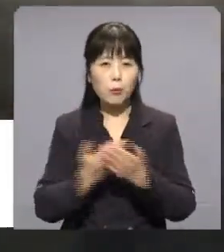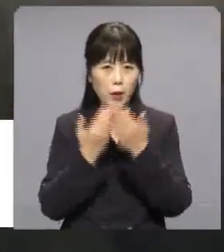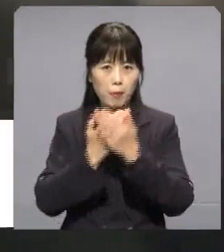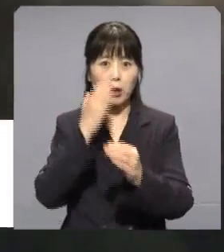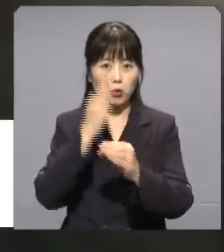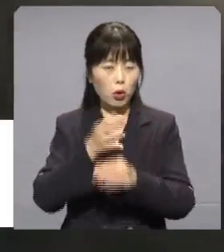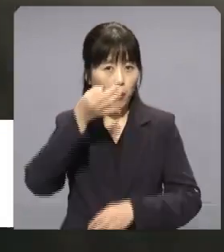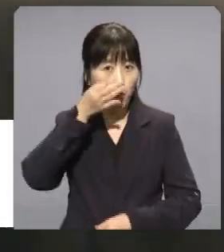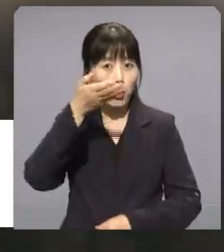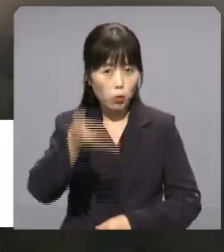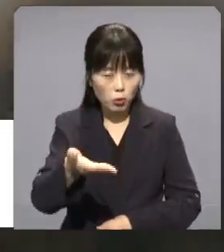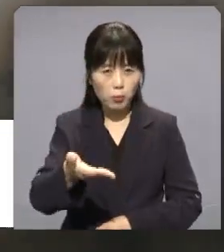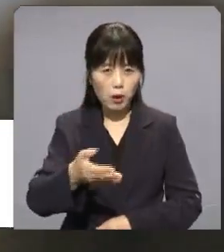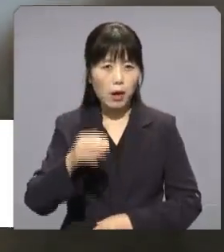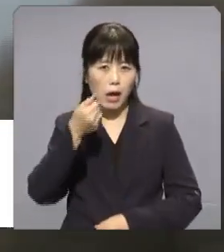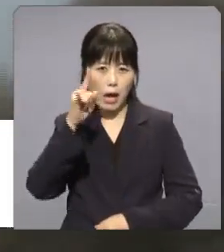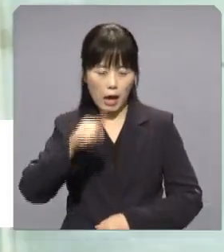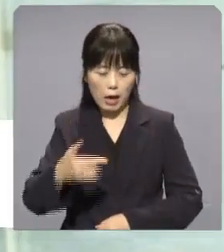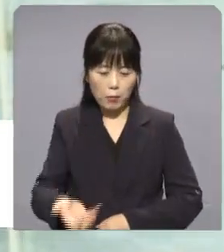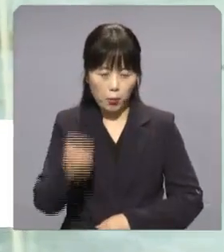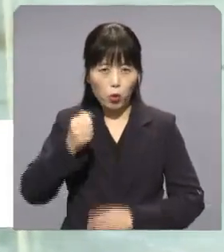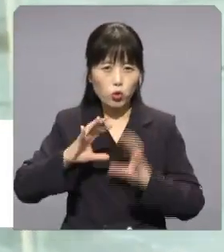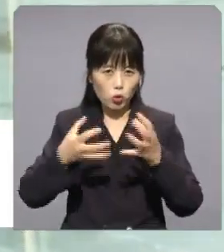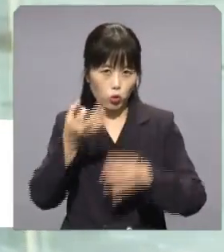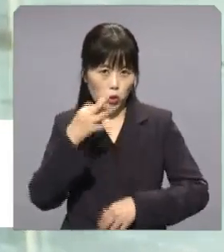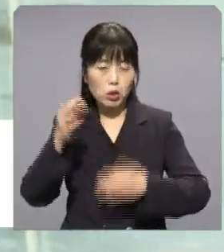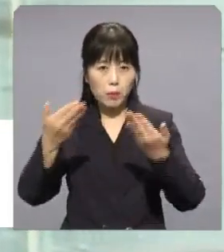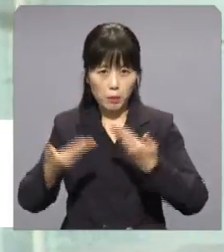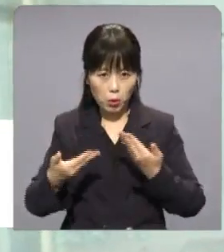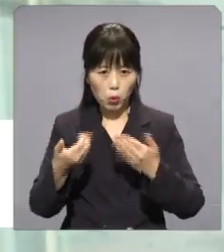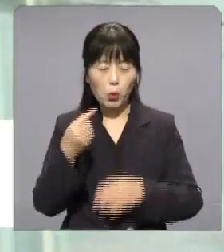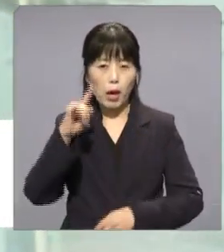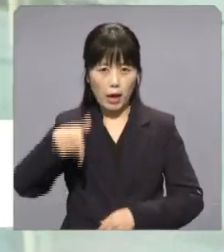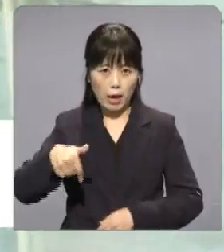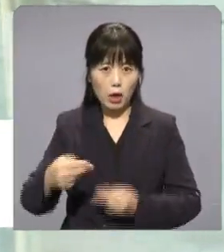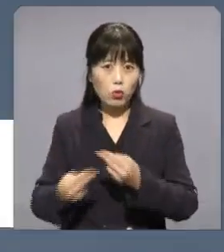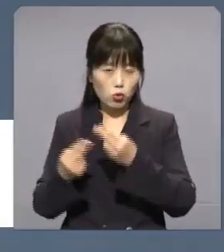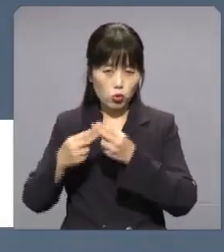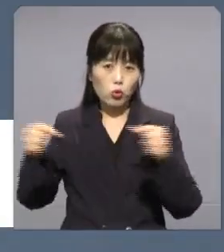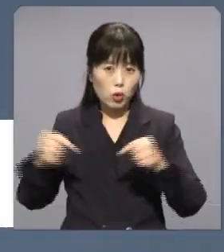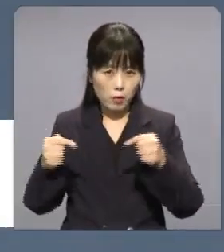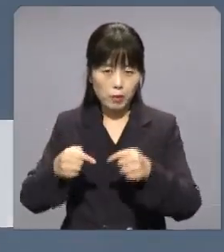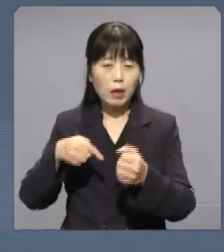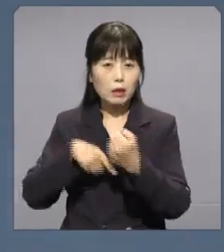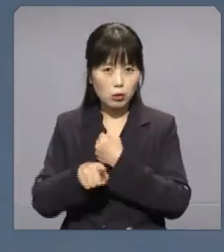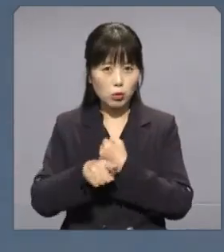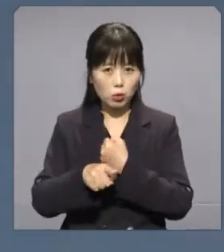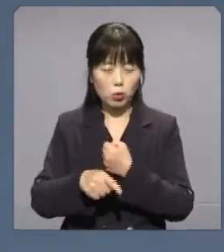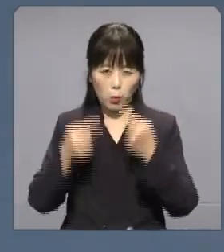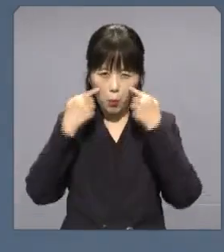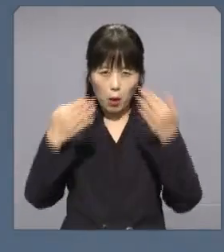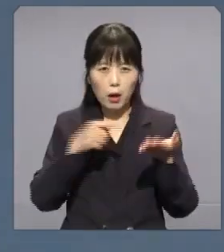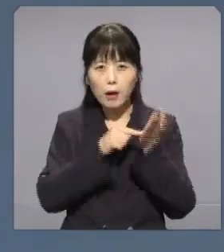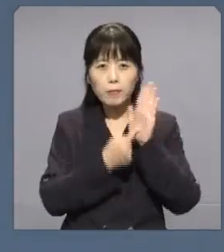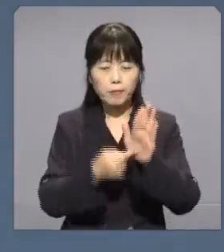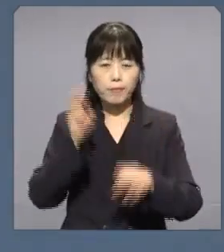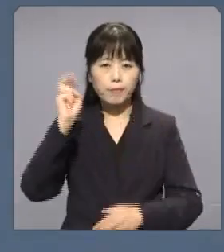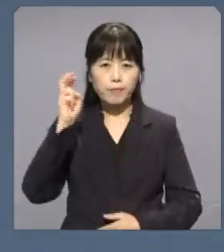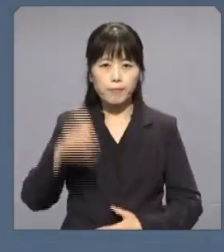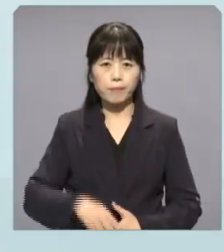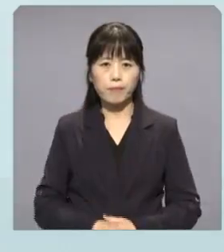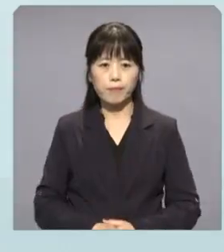있다는 것을 보여주며 핵 보유국 인정을 받고 핵 군축 협상까지 하자는 의도를 명확히 한 것으로